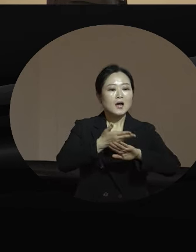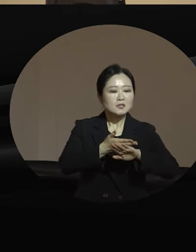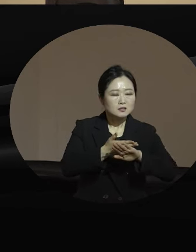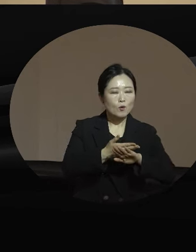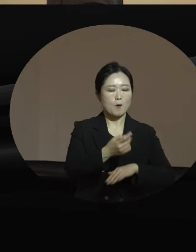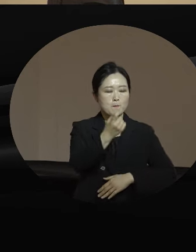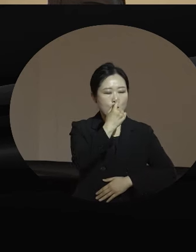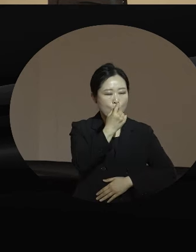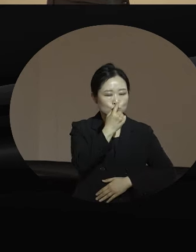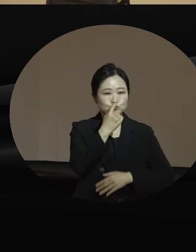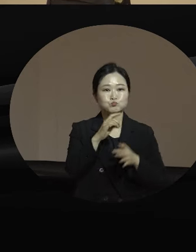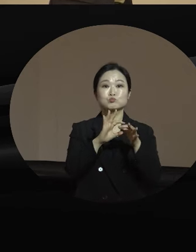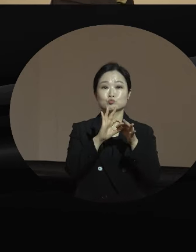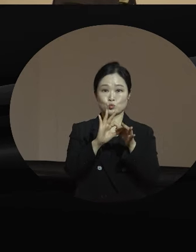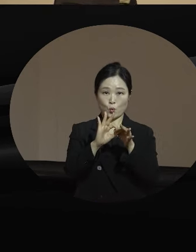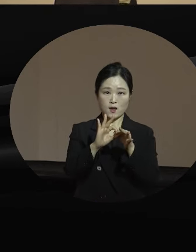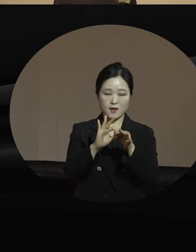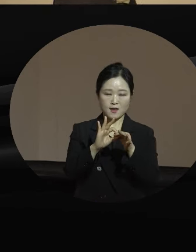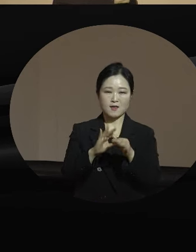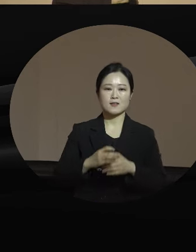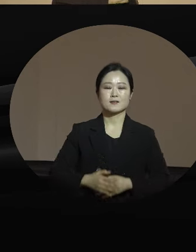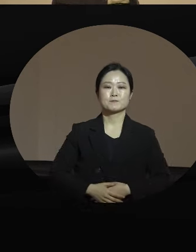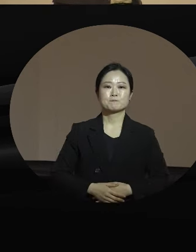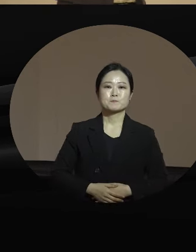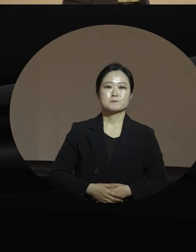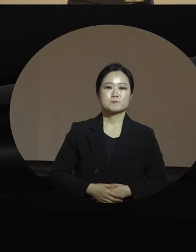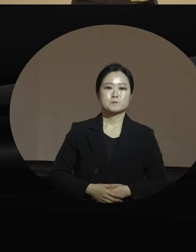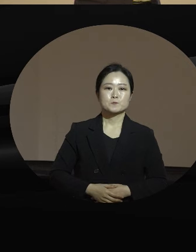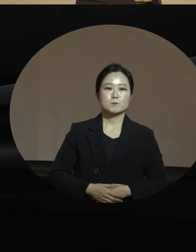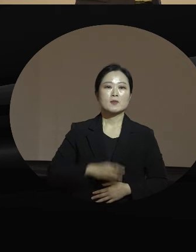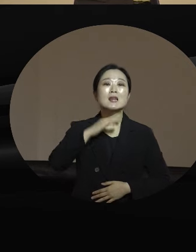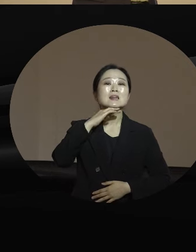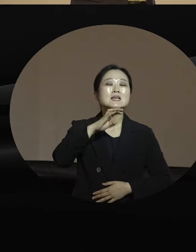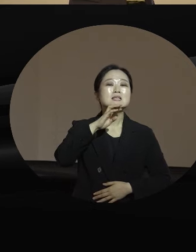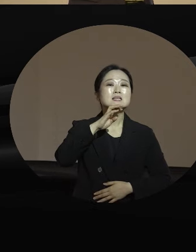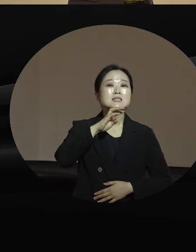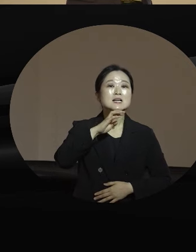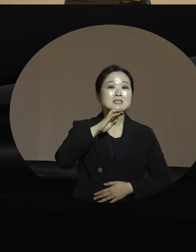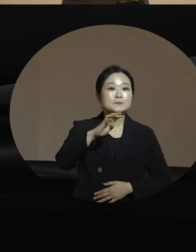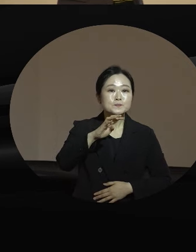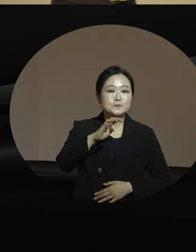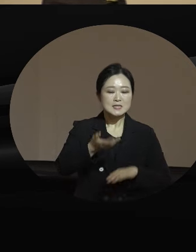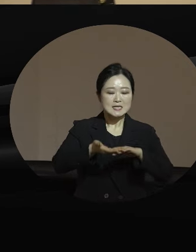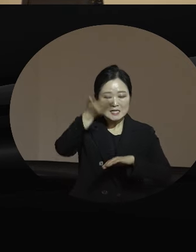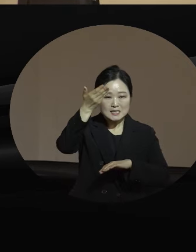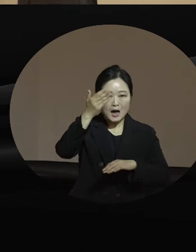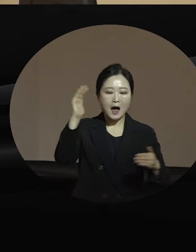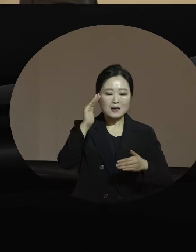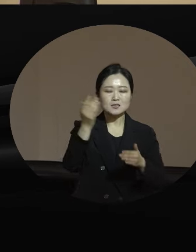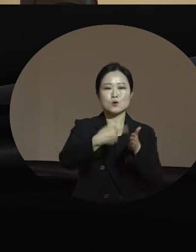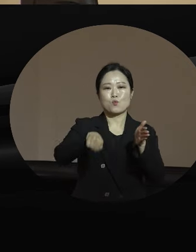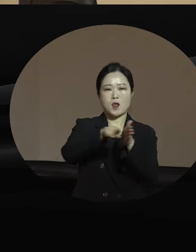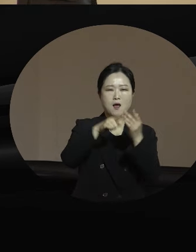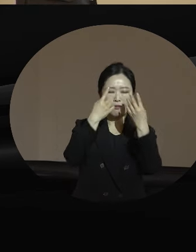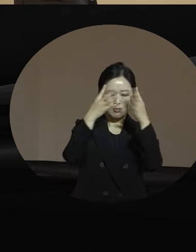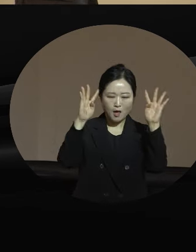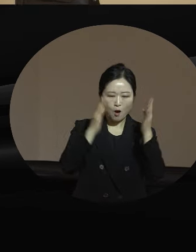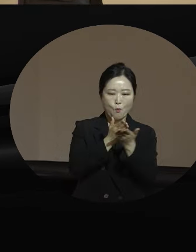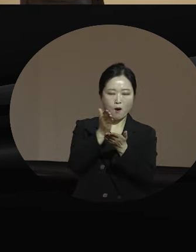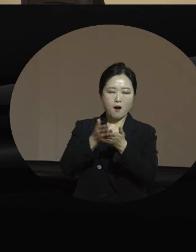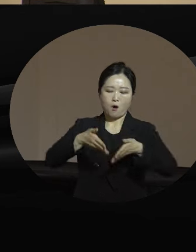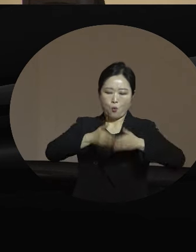거예요. 실제로 이런 40대 이상을 겨냥하는 온라인이든 오프라인이든 대학들이 생기고 있고요. 그런 대학들에서 이런